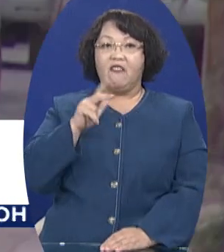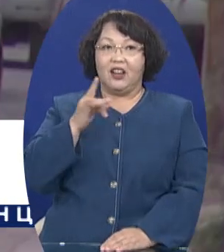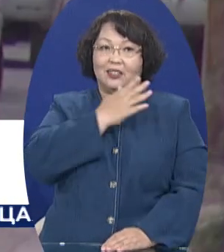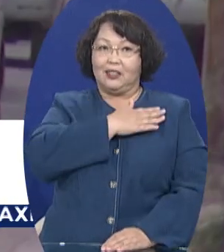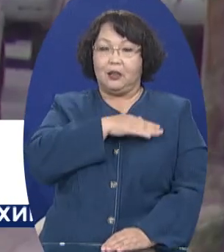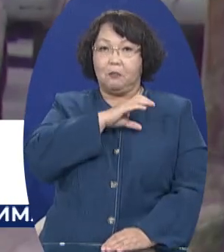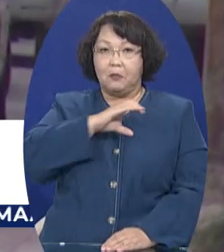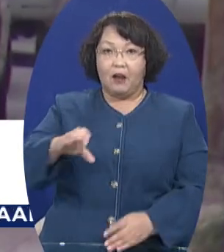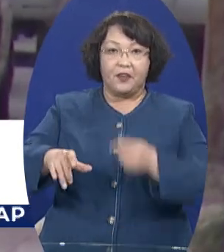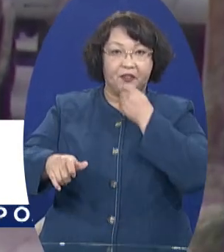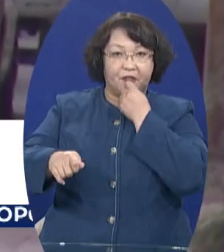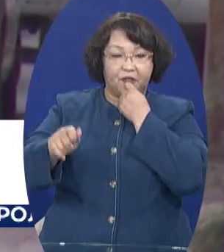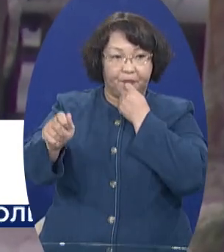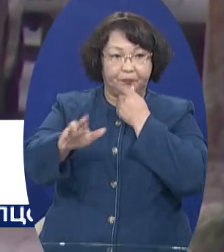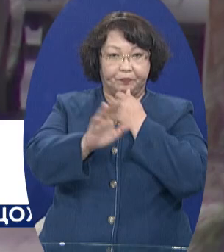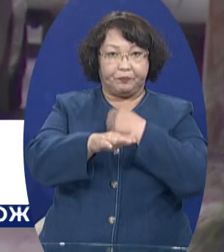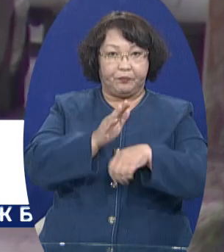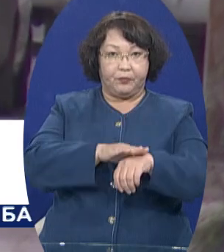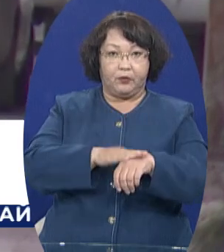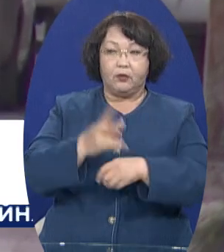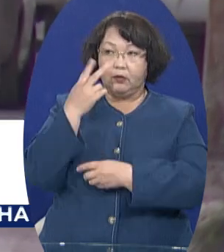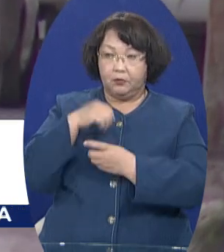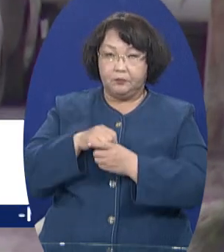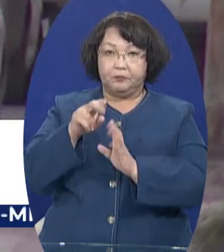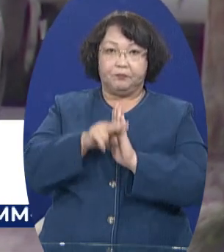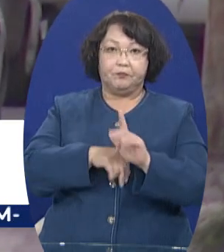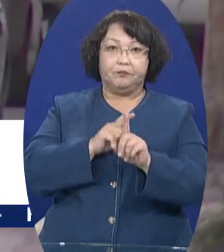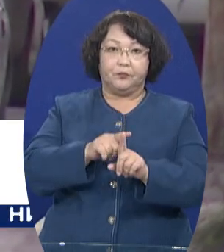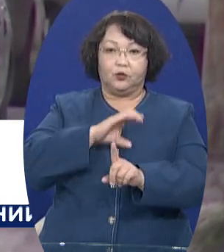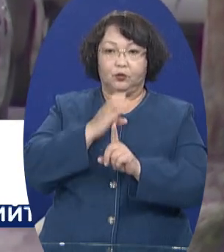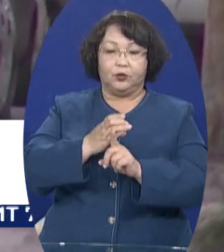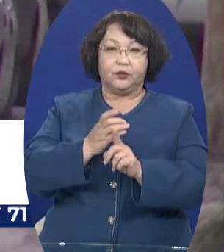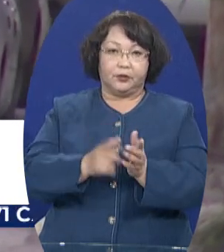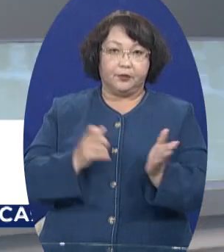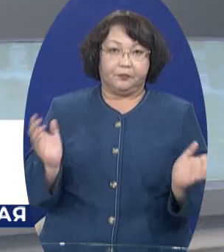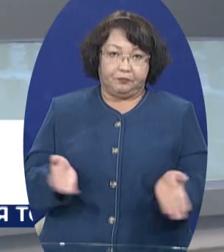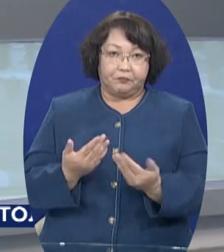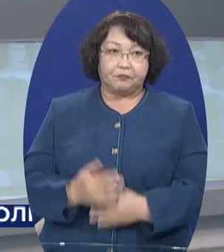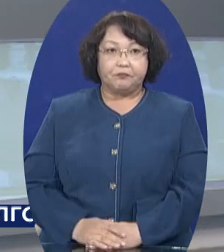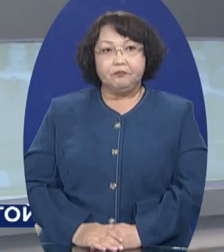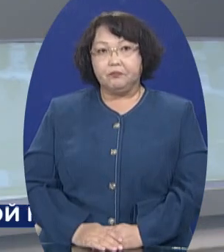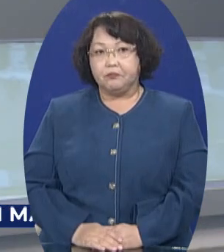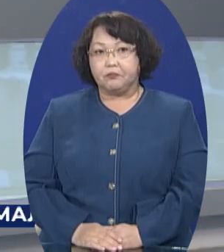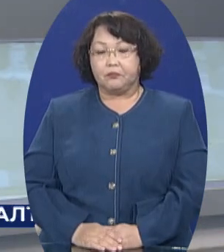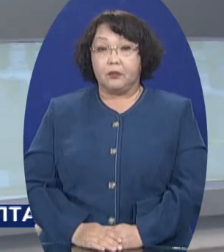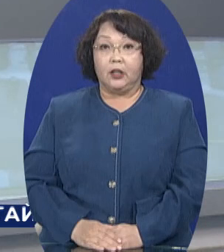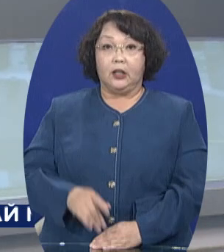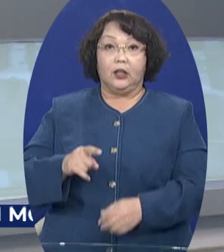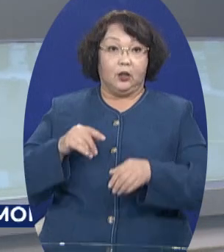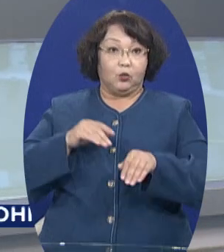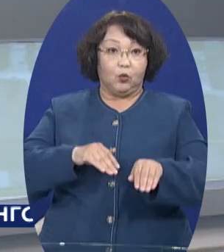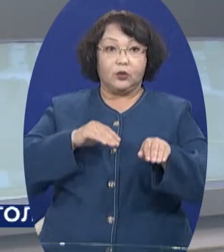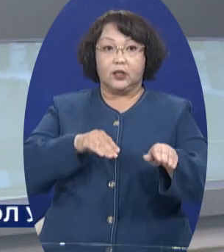тавьсан шаардлагыг биелүүлж хөдөлгөөнд соёлтой оролцохыг уриаллаа. Замын хөдөлгөөний төвчрэл